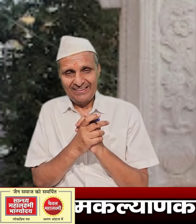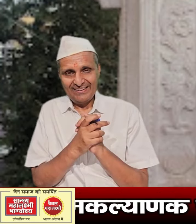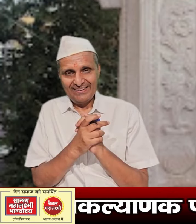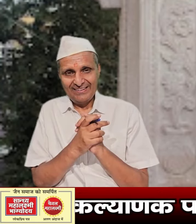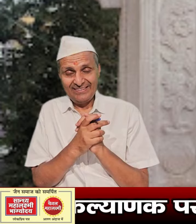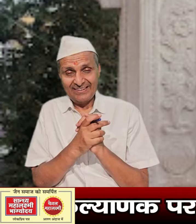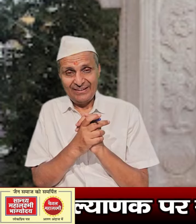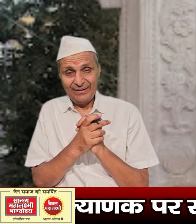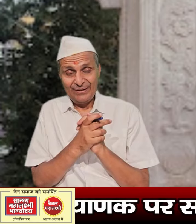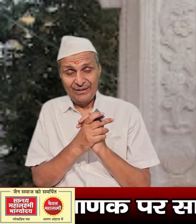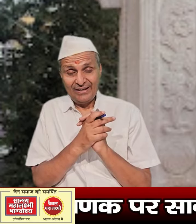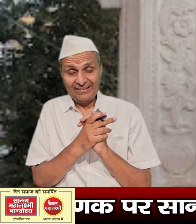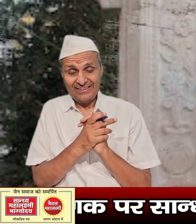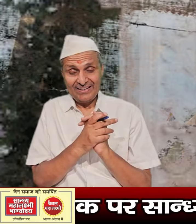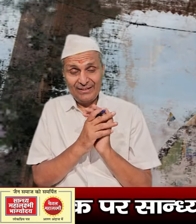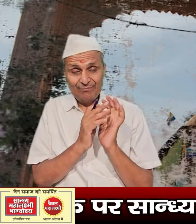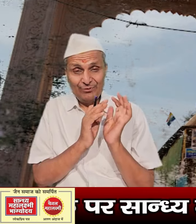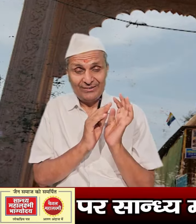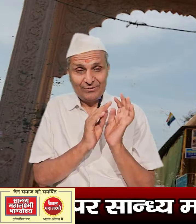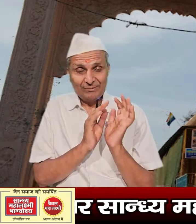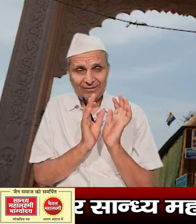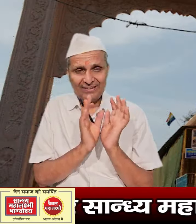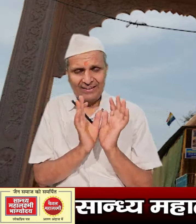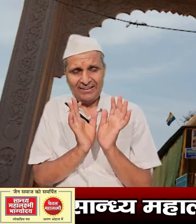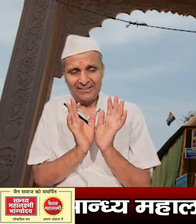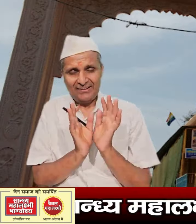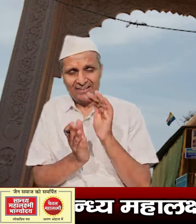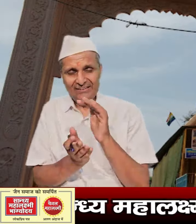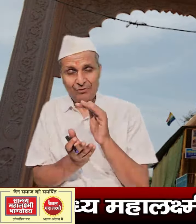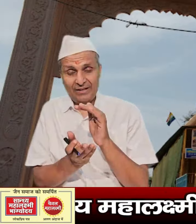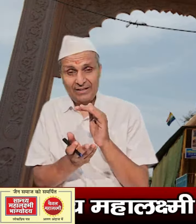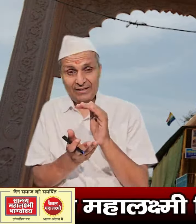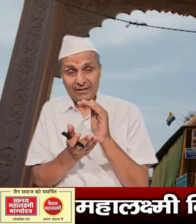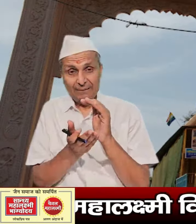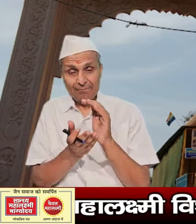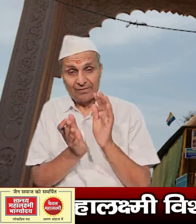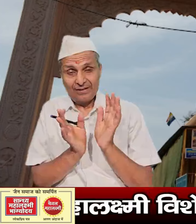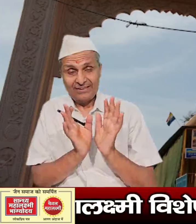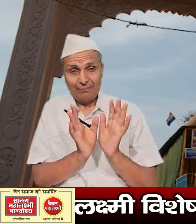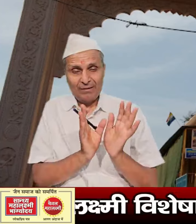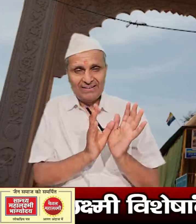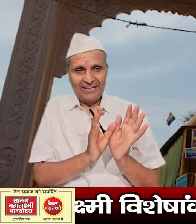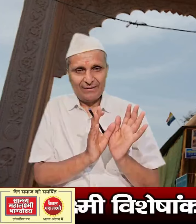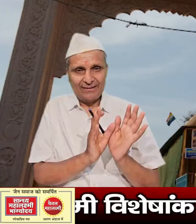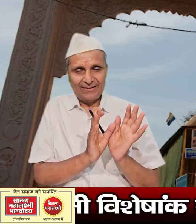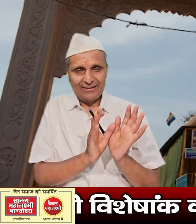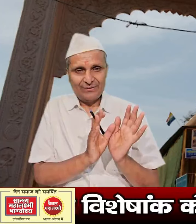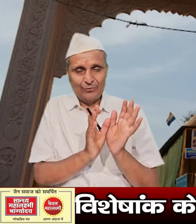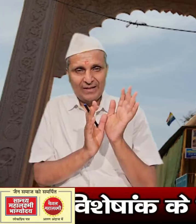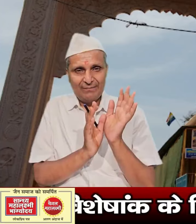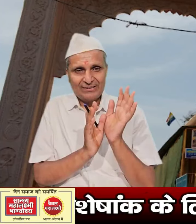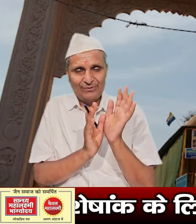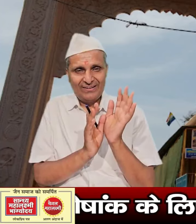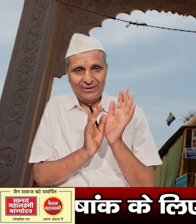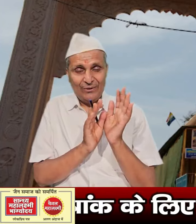की कथा है यहां के अति शकारी मुनि सुवर्थ भगवान के हरे रंग के साढ़े फुट के ये चंबल नदी के